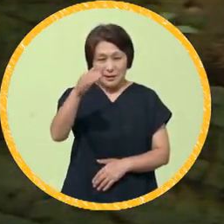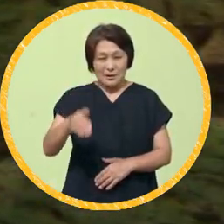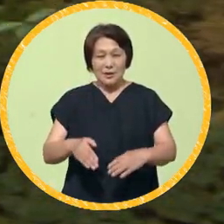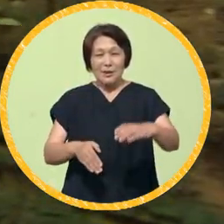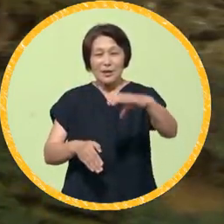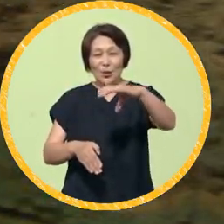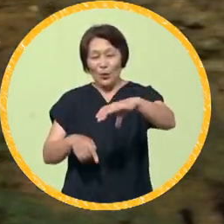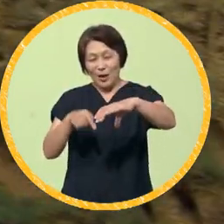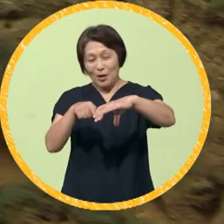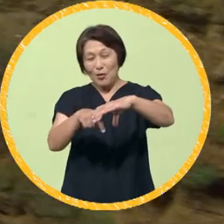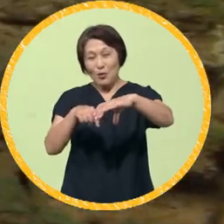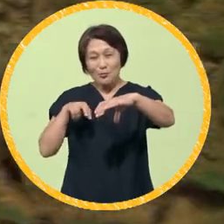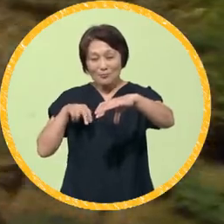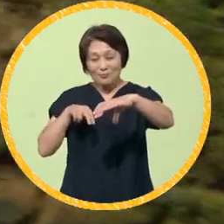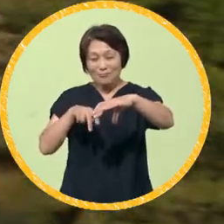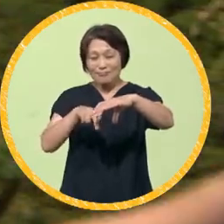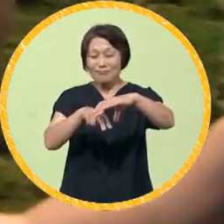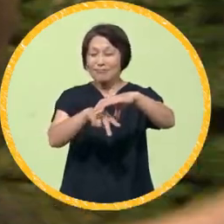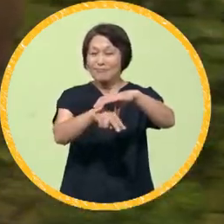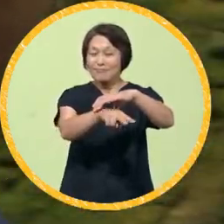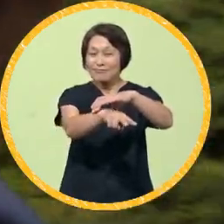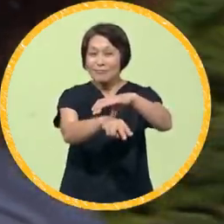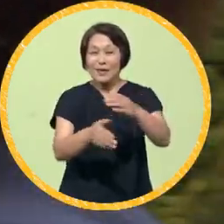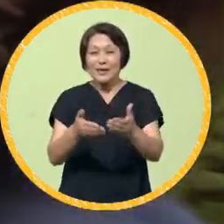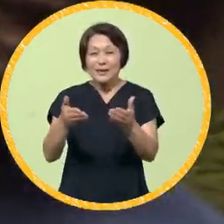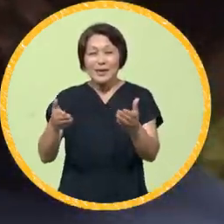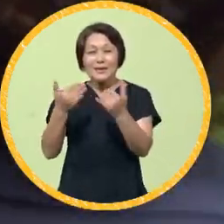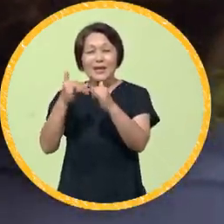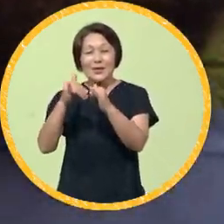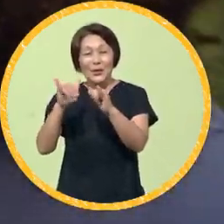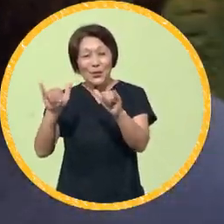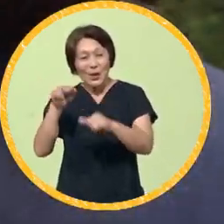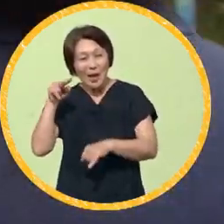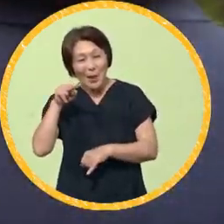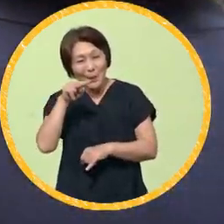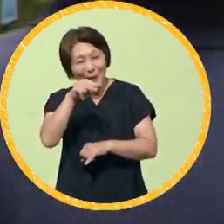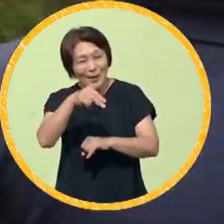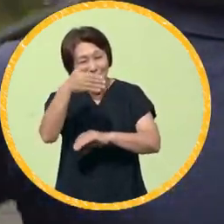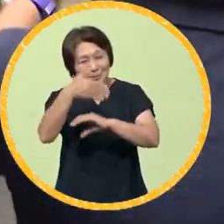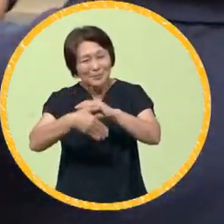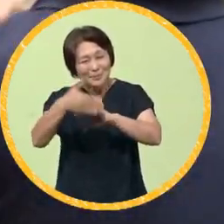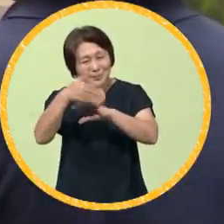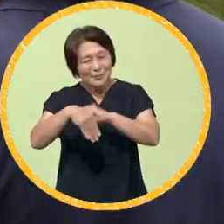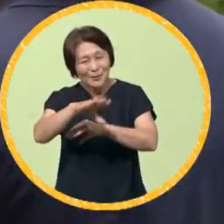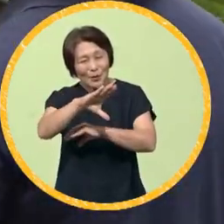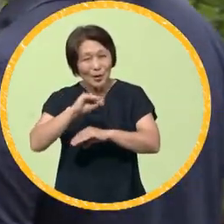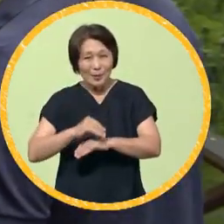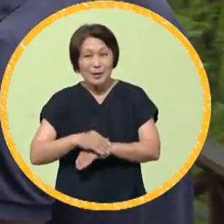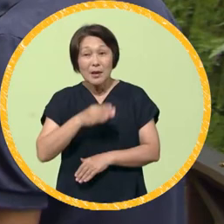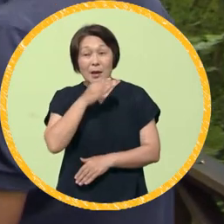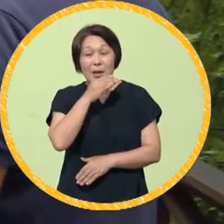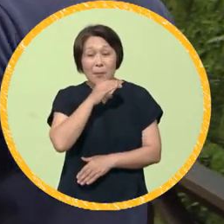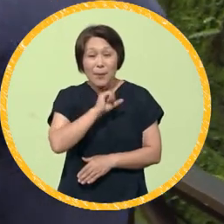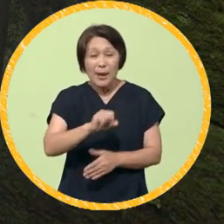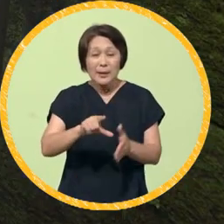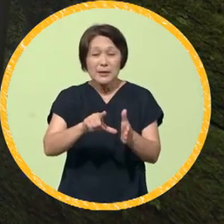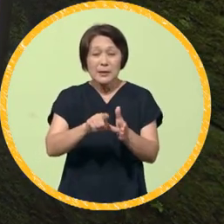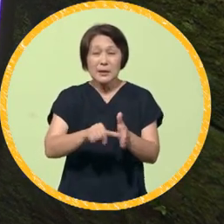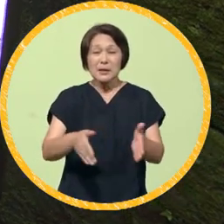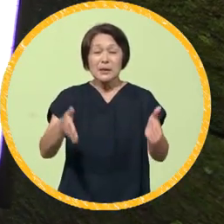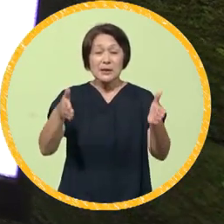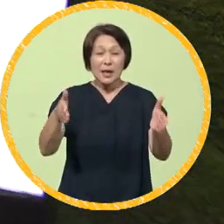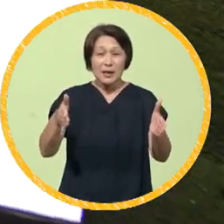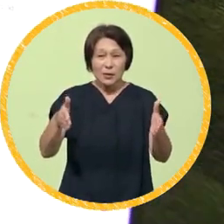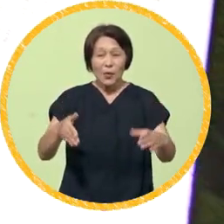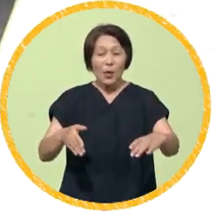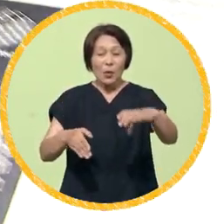なんです。 ここすごいたくさんの方が 撮影 してますけど、 はいすね、ここもやっぱり明治時代のトンネ